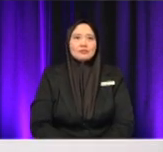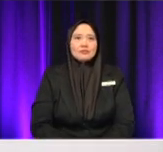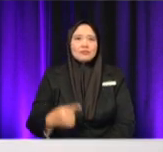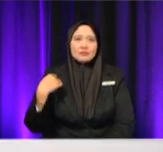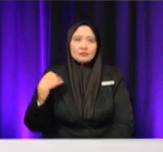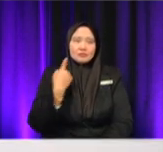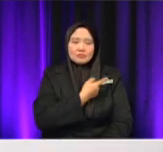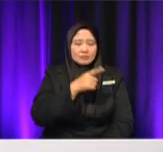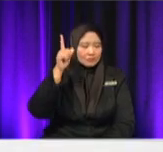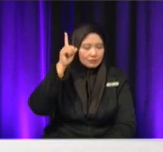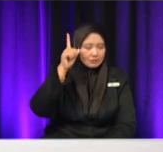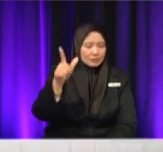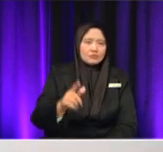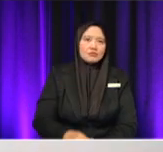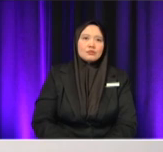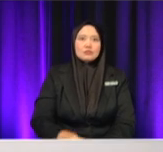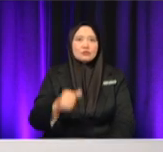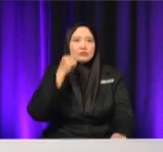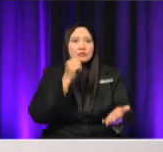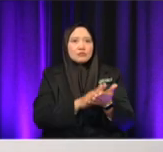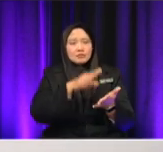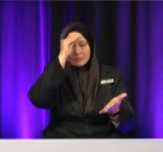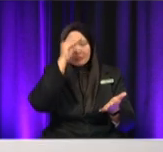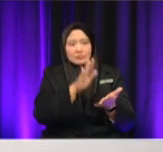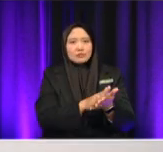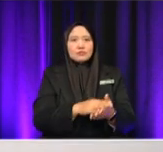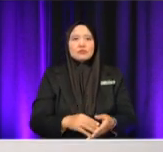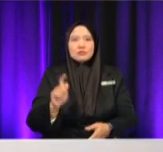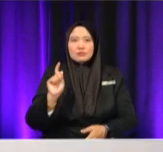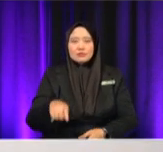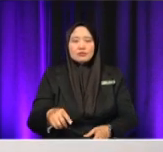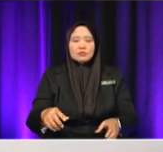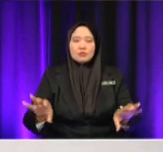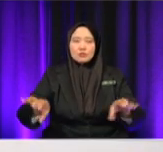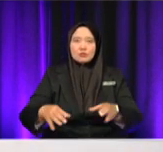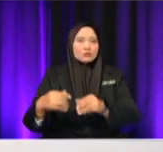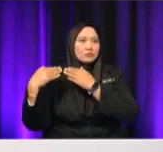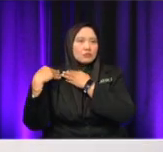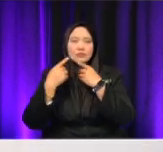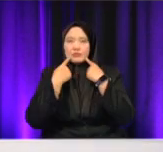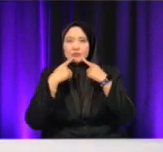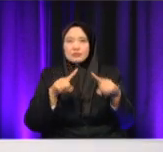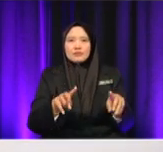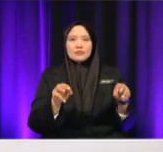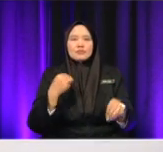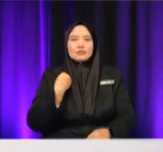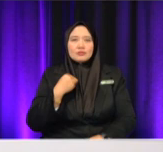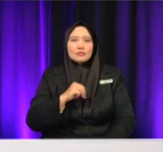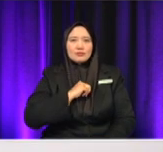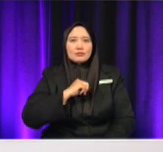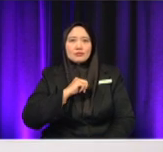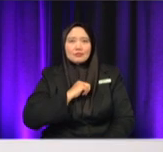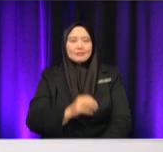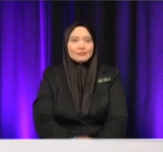suami dan istri itu perlu melaksanakan tanggung jawab masing-masing Oke satu lagi yang ingin berkursi jawaban